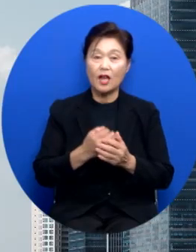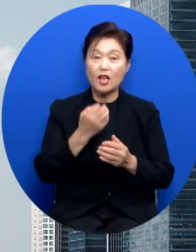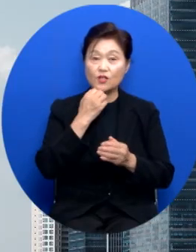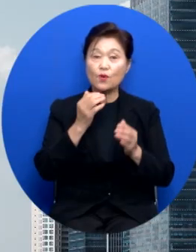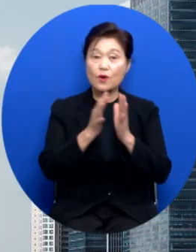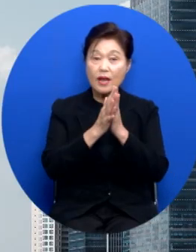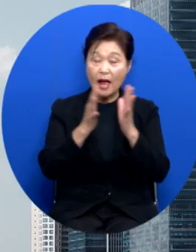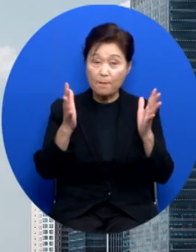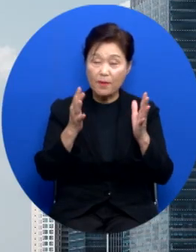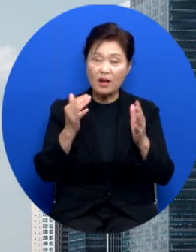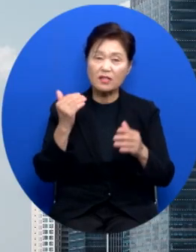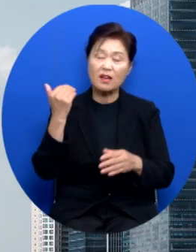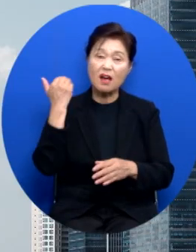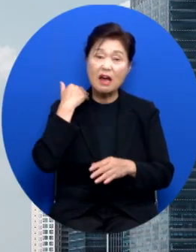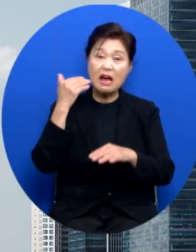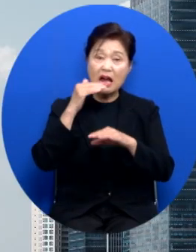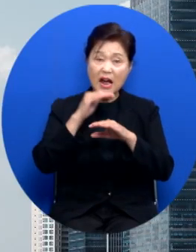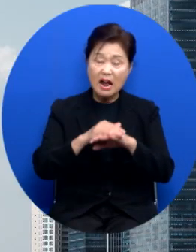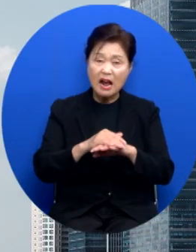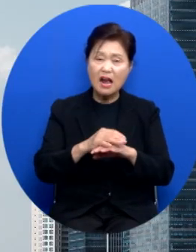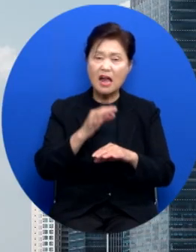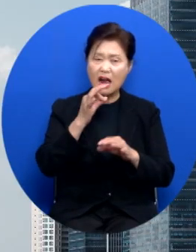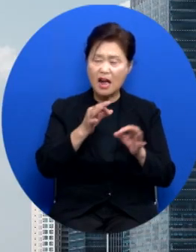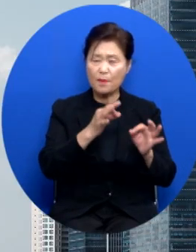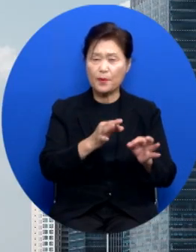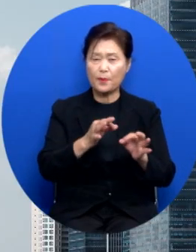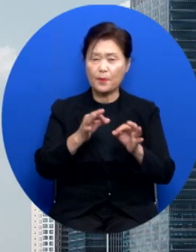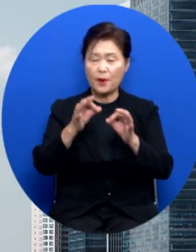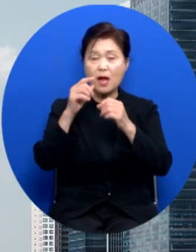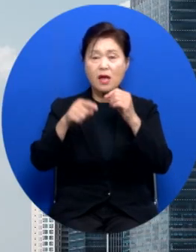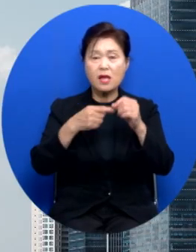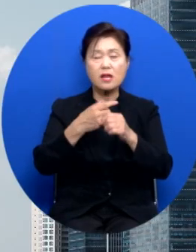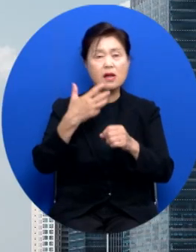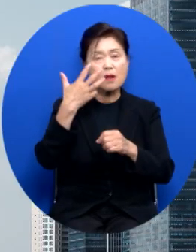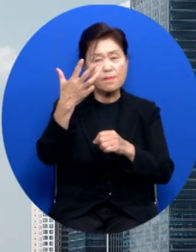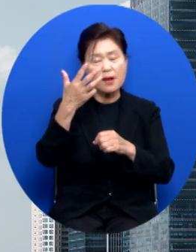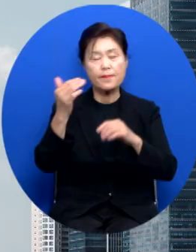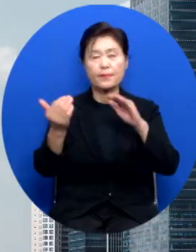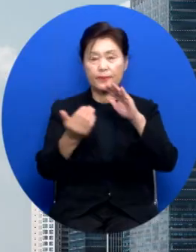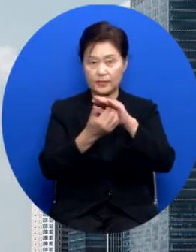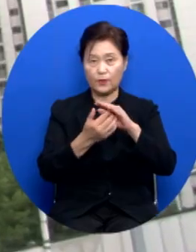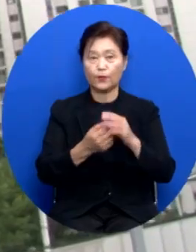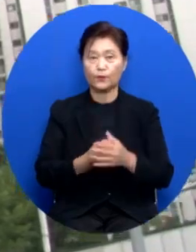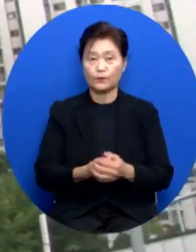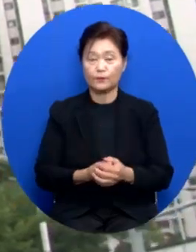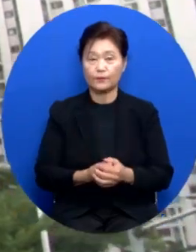서울 아파트 전세가율 상승세가 1년 8개월 만에 최고치를 기록했습니다.